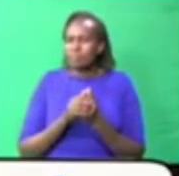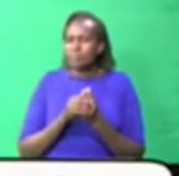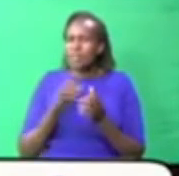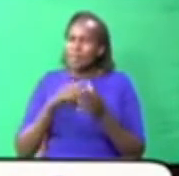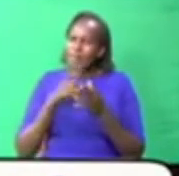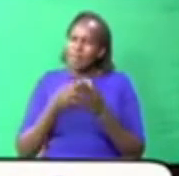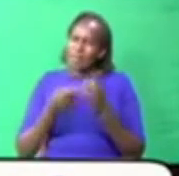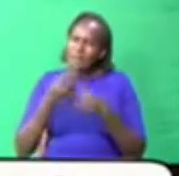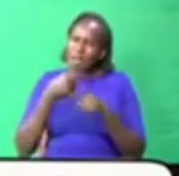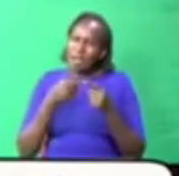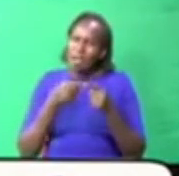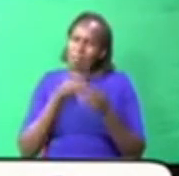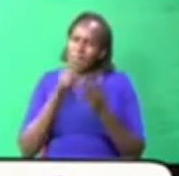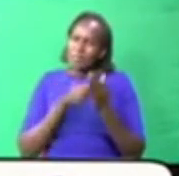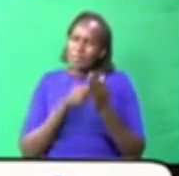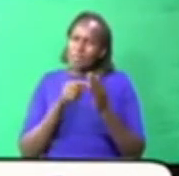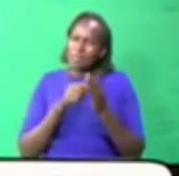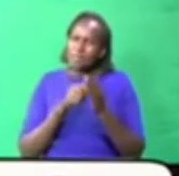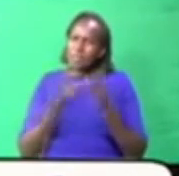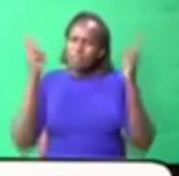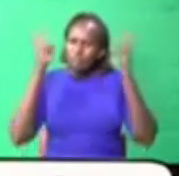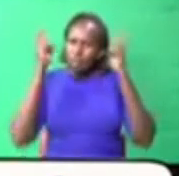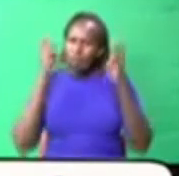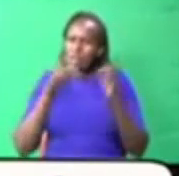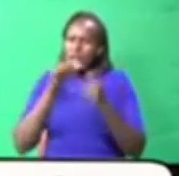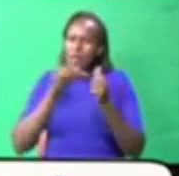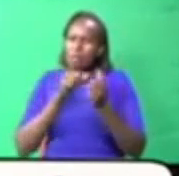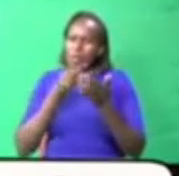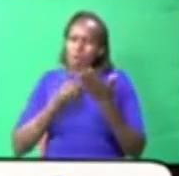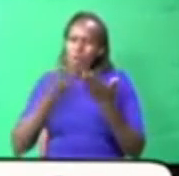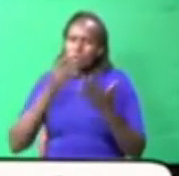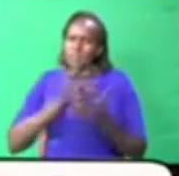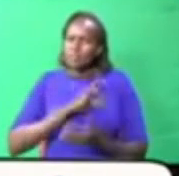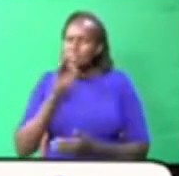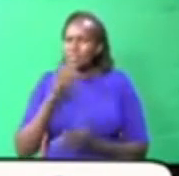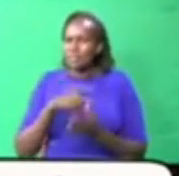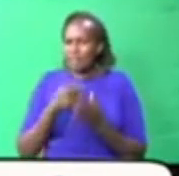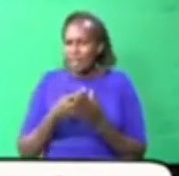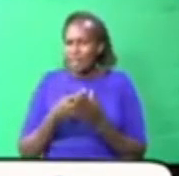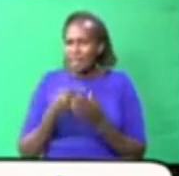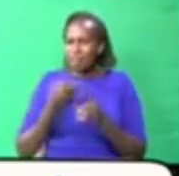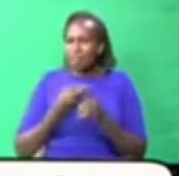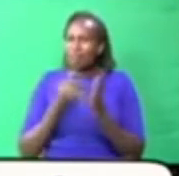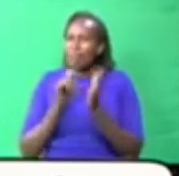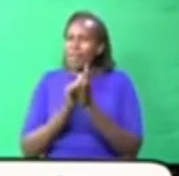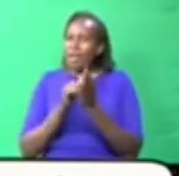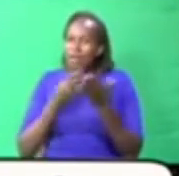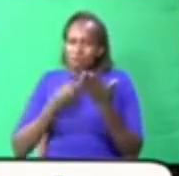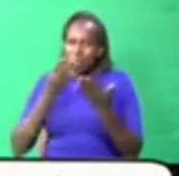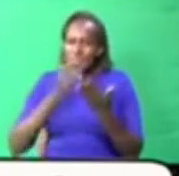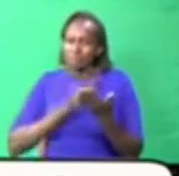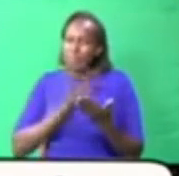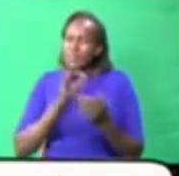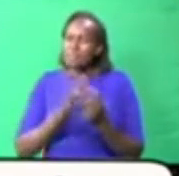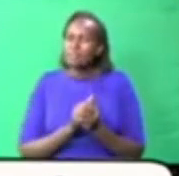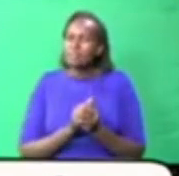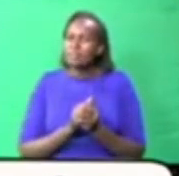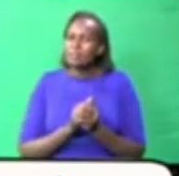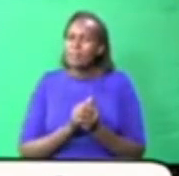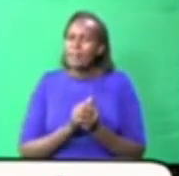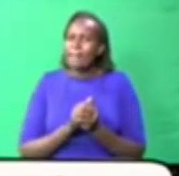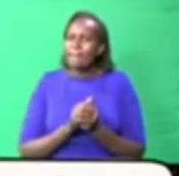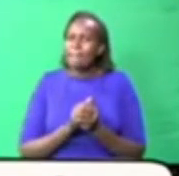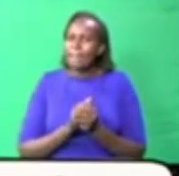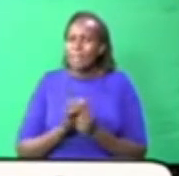came this topic about the Holy Spirit. Now kwa hiyo topic ya Holy Spirit,